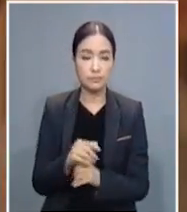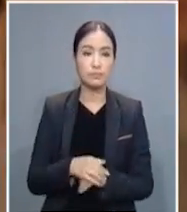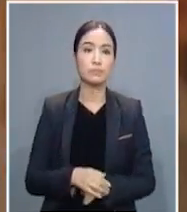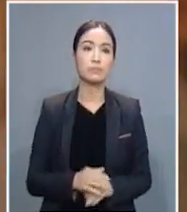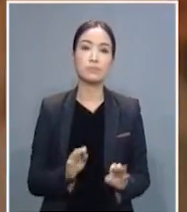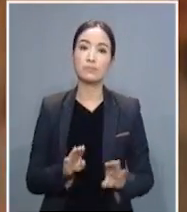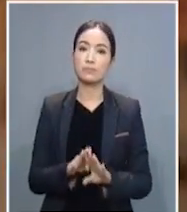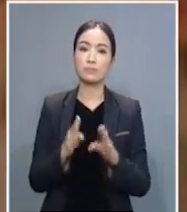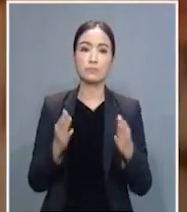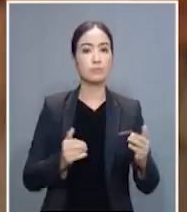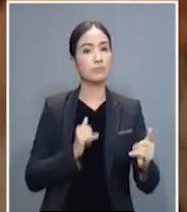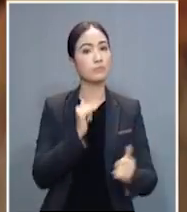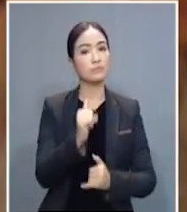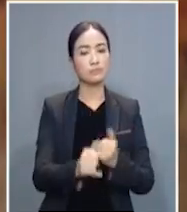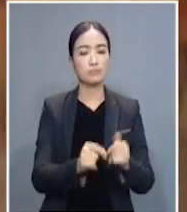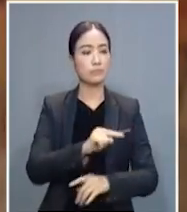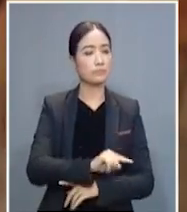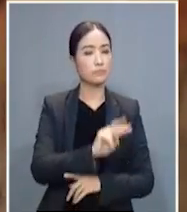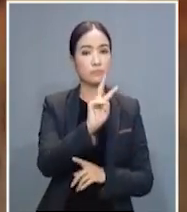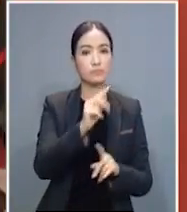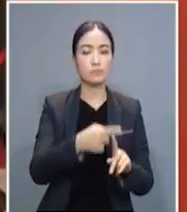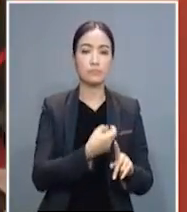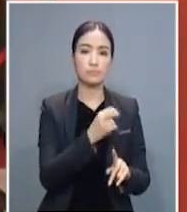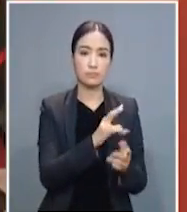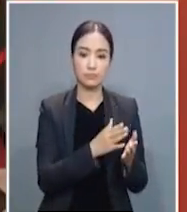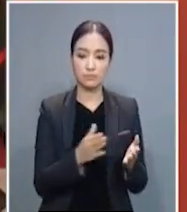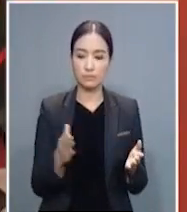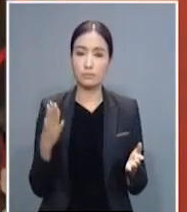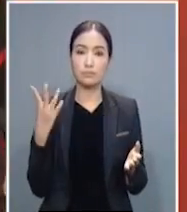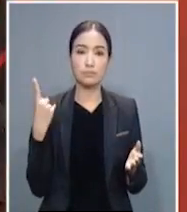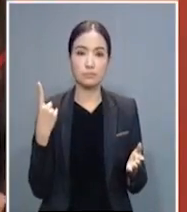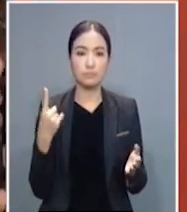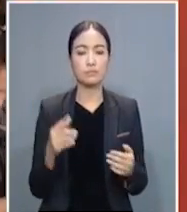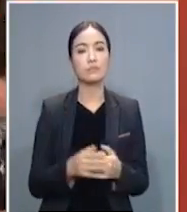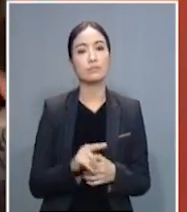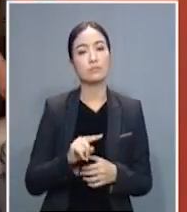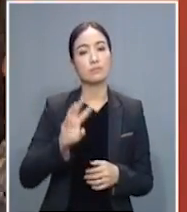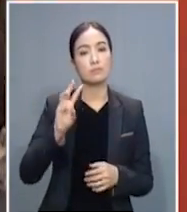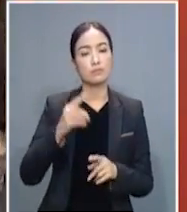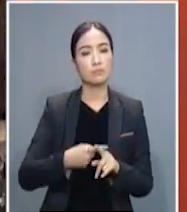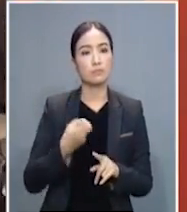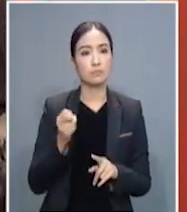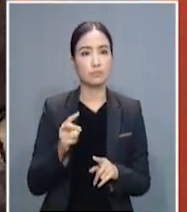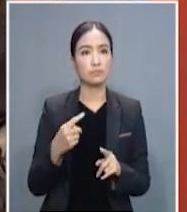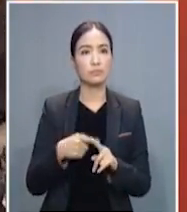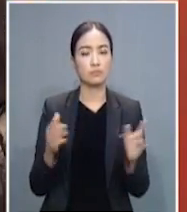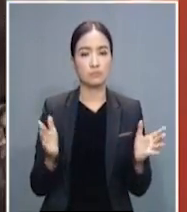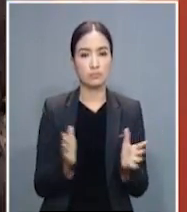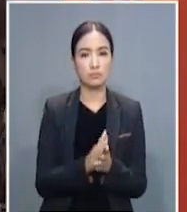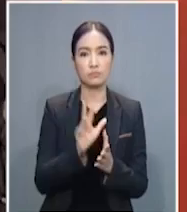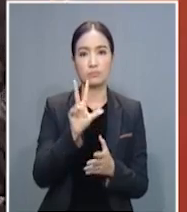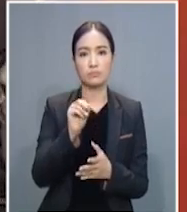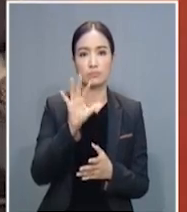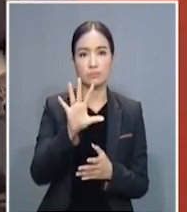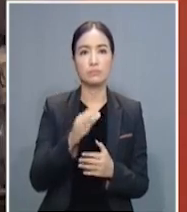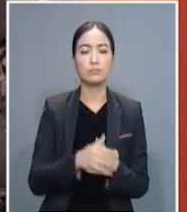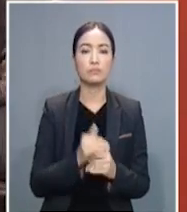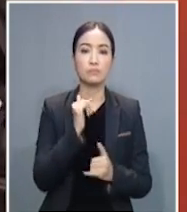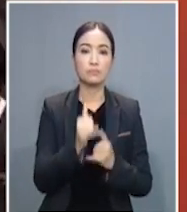ประชาชนเข้าชมตั้งแต่วันที่2พฤศจิกายนจนถึงเมื่อวานนี้ก็คือ6ธันวาคมรวม35วันมีผู้เข้า